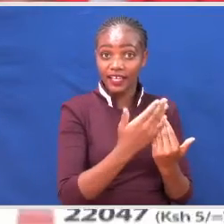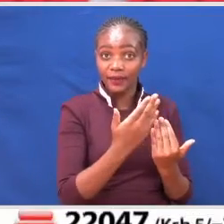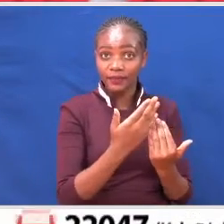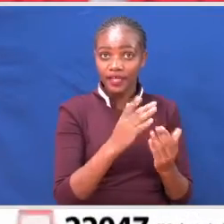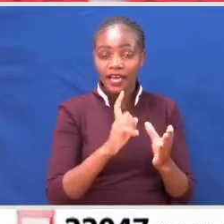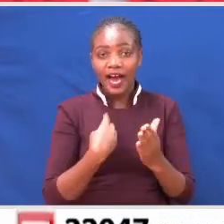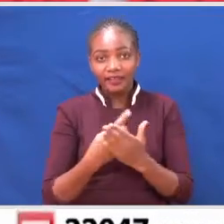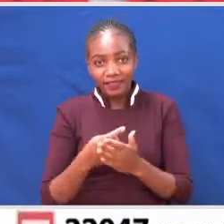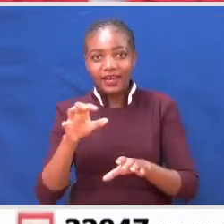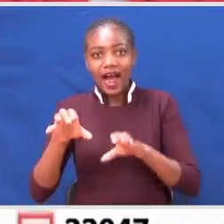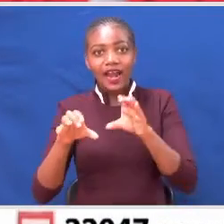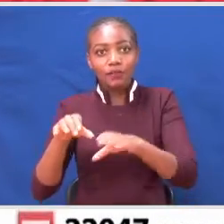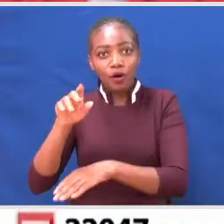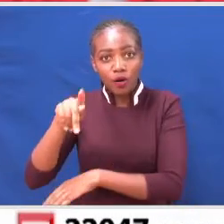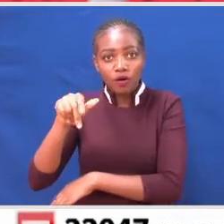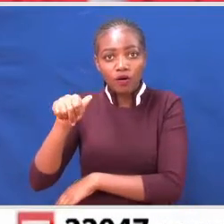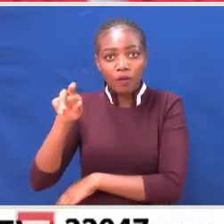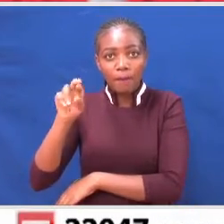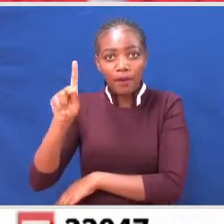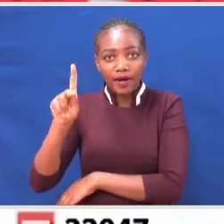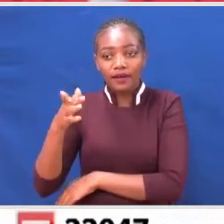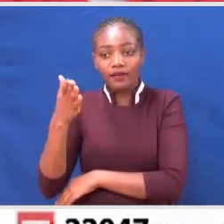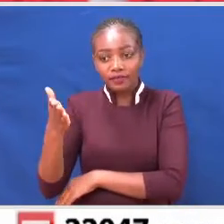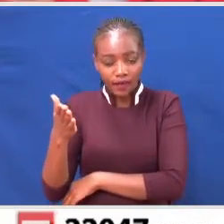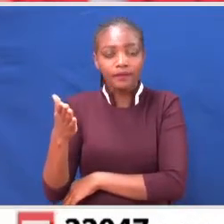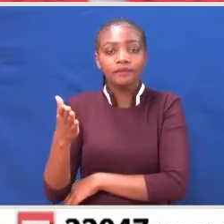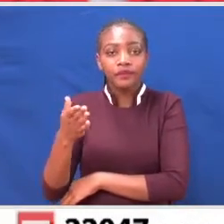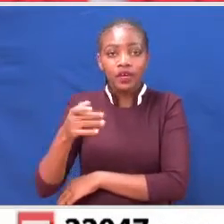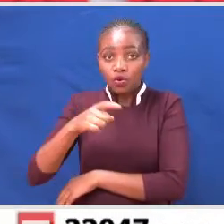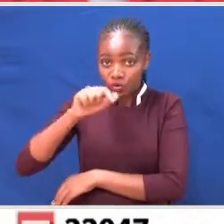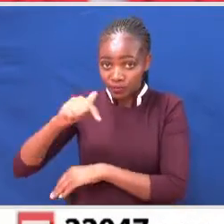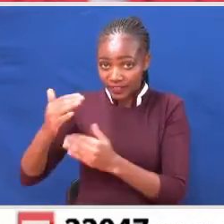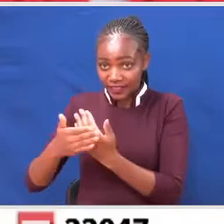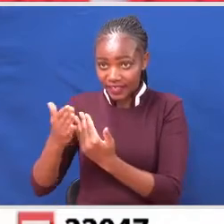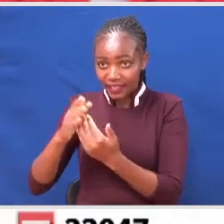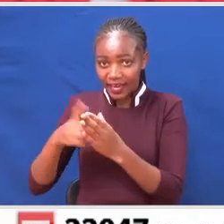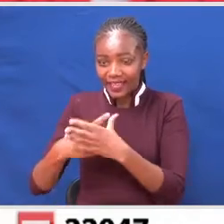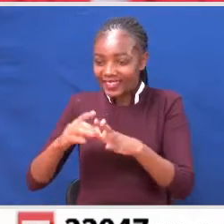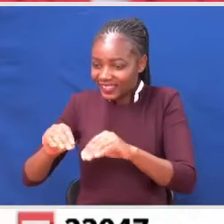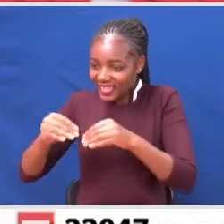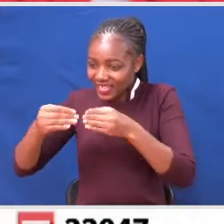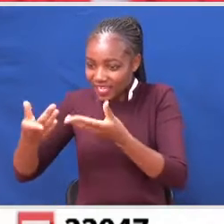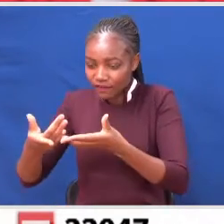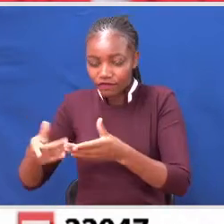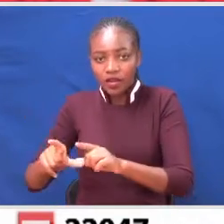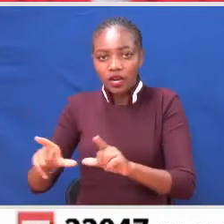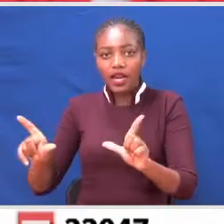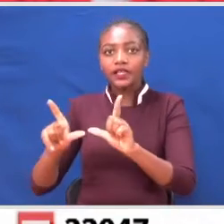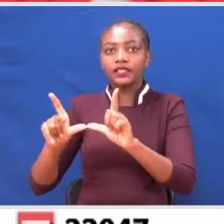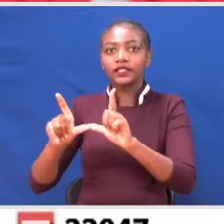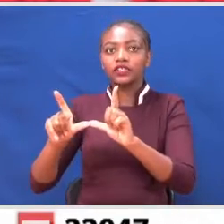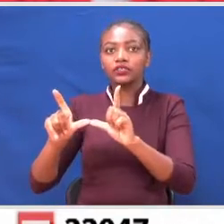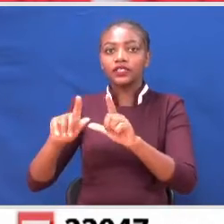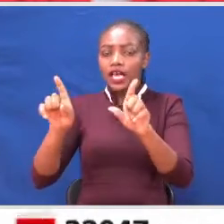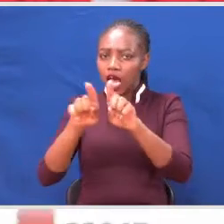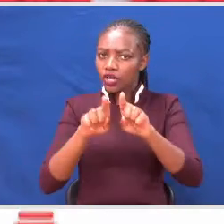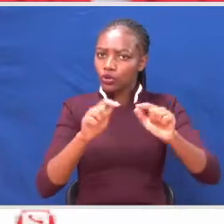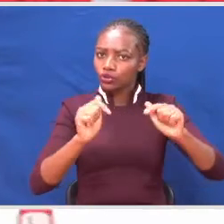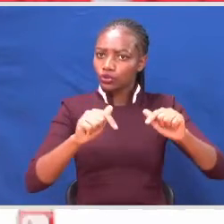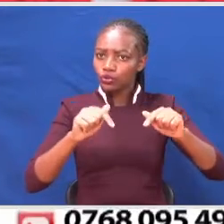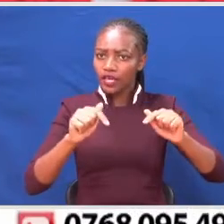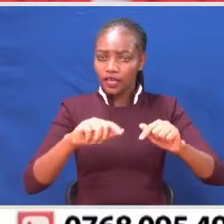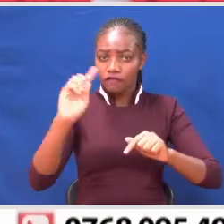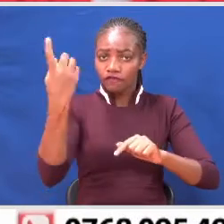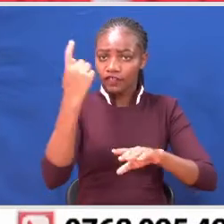za wanyama za kitaifa zipate title zao. Na leo kwa mara